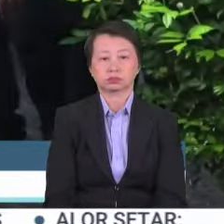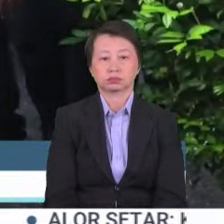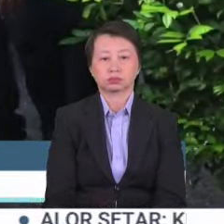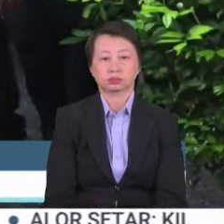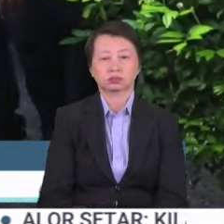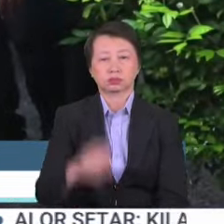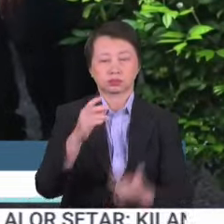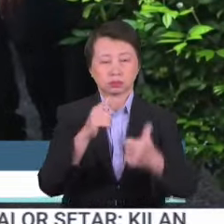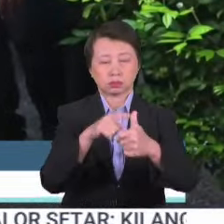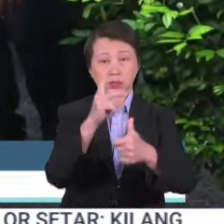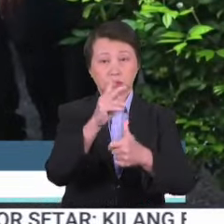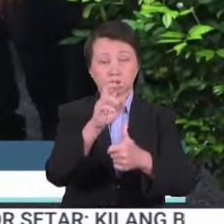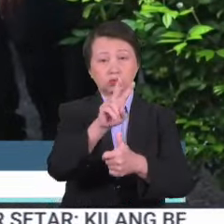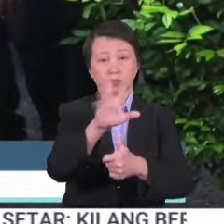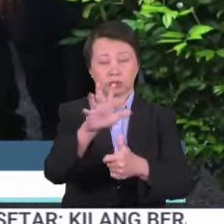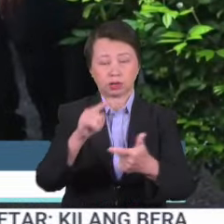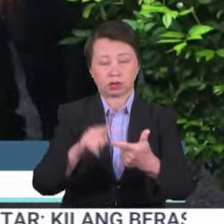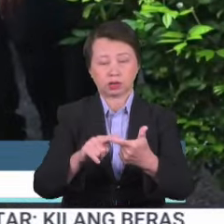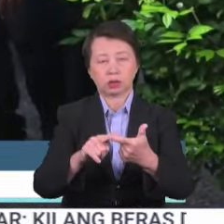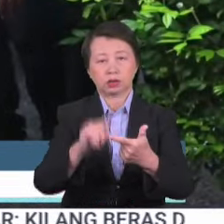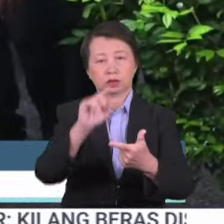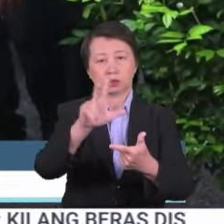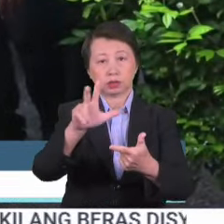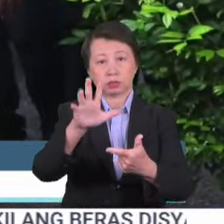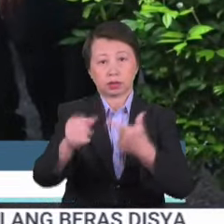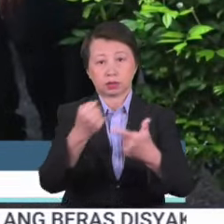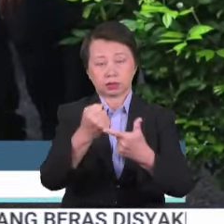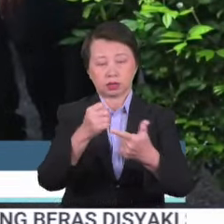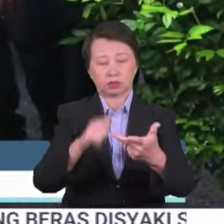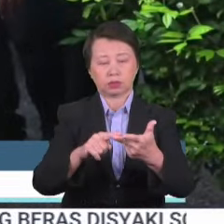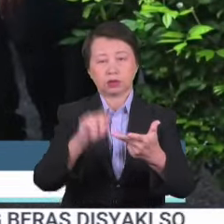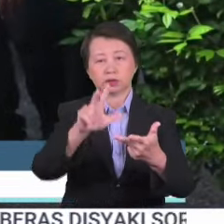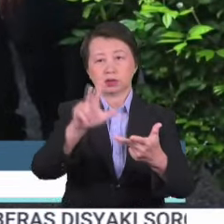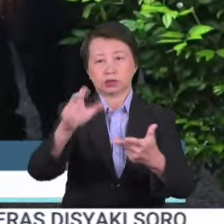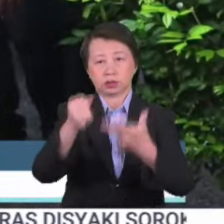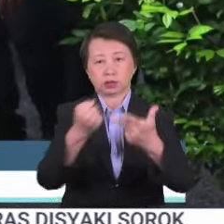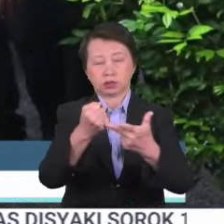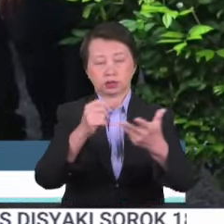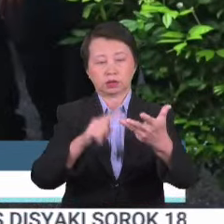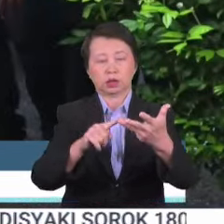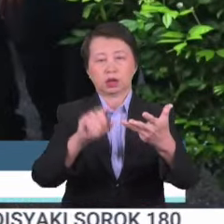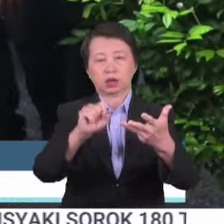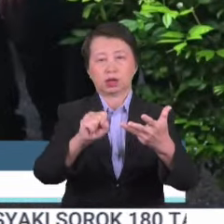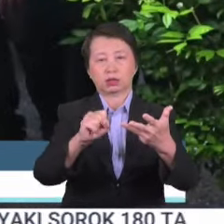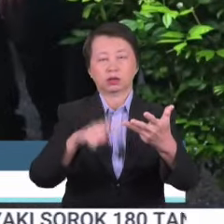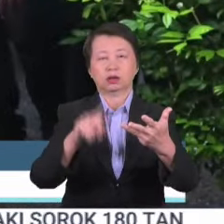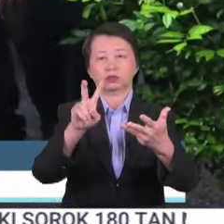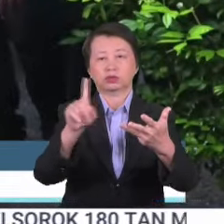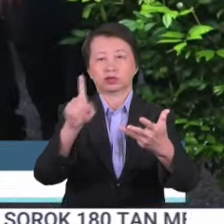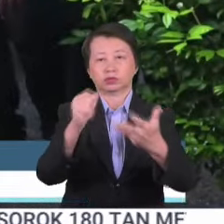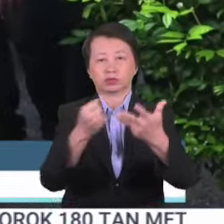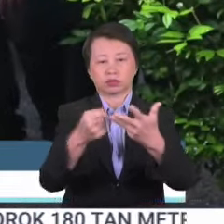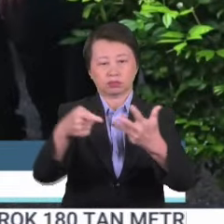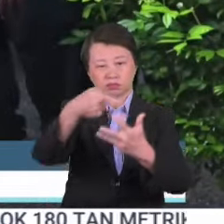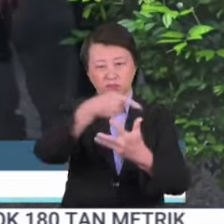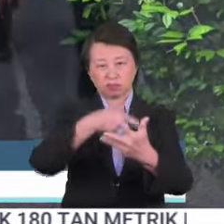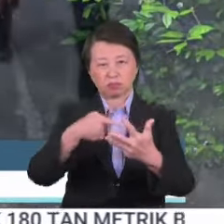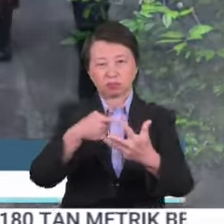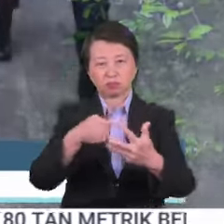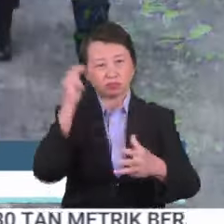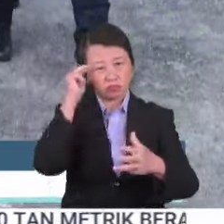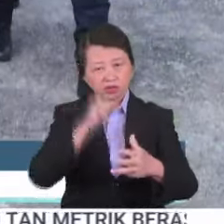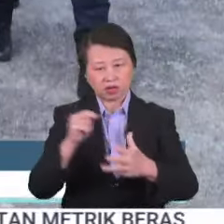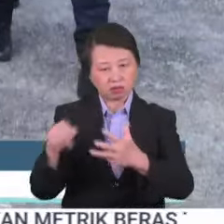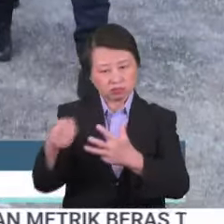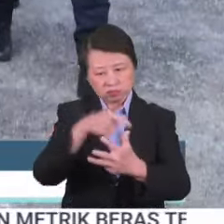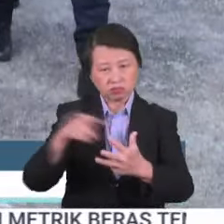K. Tamil Selvam, 25 tahun, C. Vikaran, 33 tahun, Sarim Omar, 33 tahun dan S. Suris Kumar, 21 tahun dituduh mencapai niat